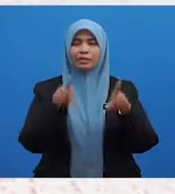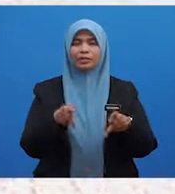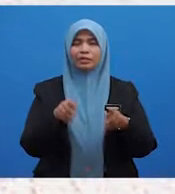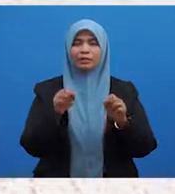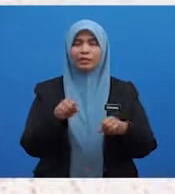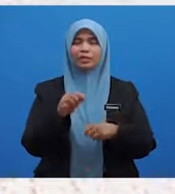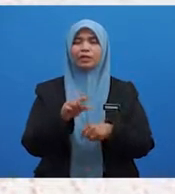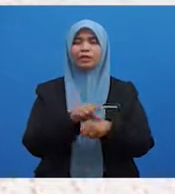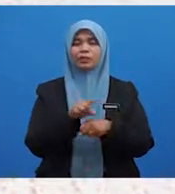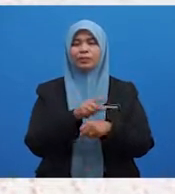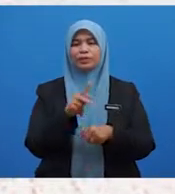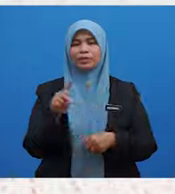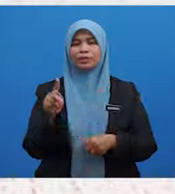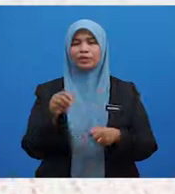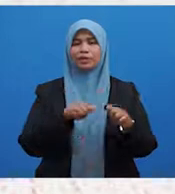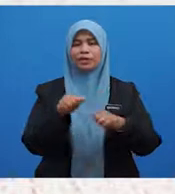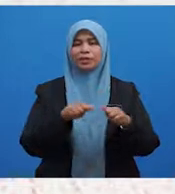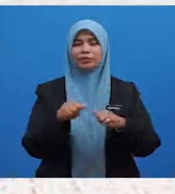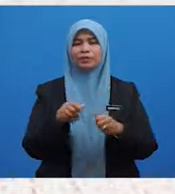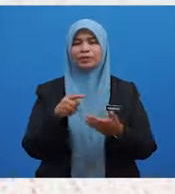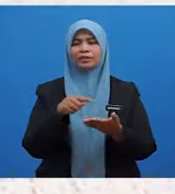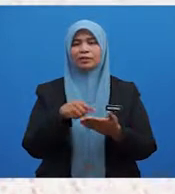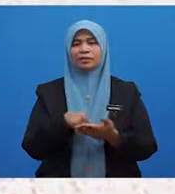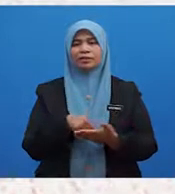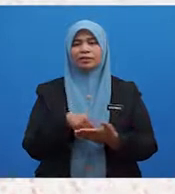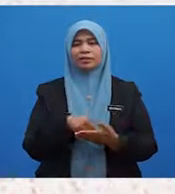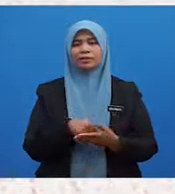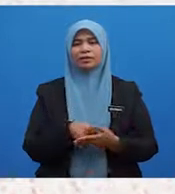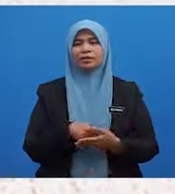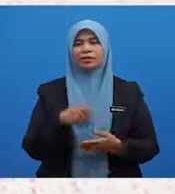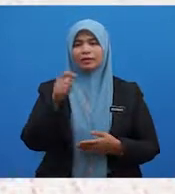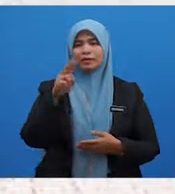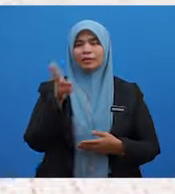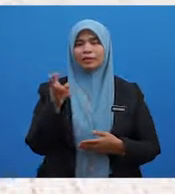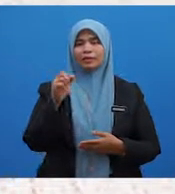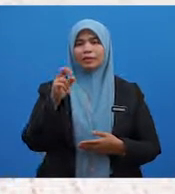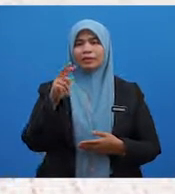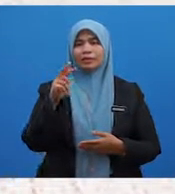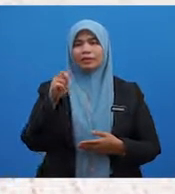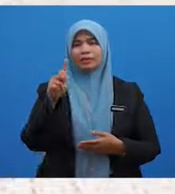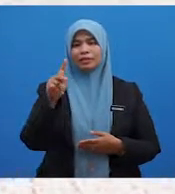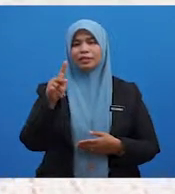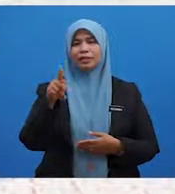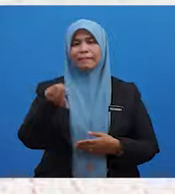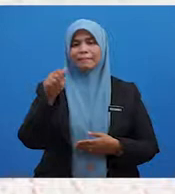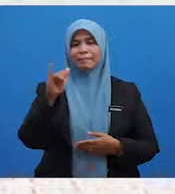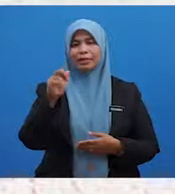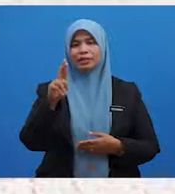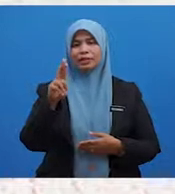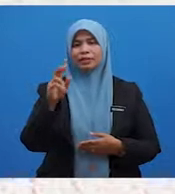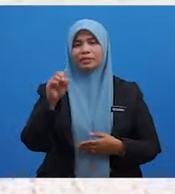Pelajar boleh menggunakan aktiviti Think, Pair and Share bersama rakan